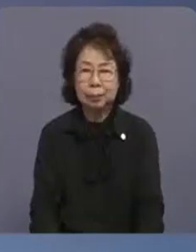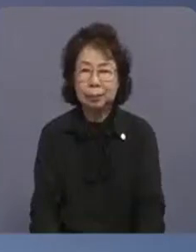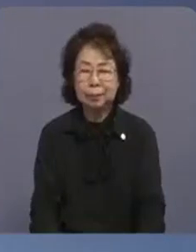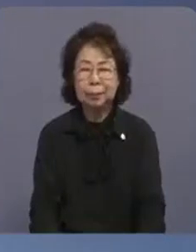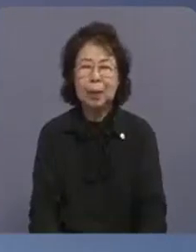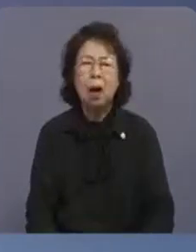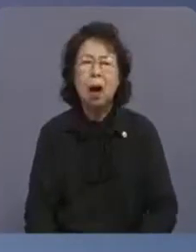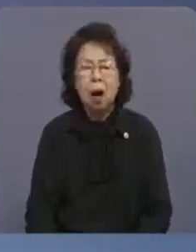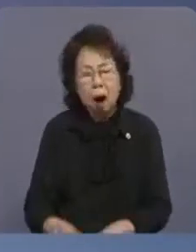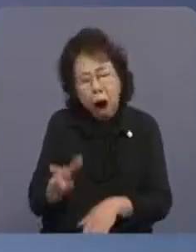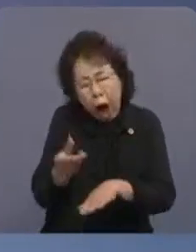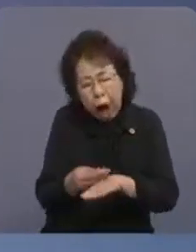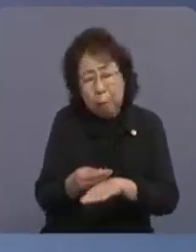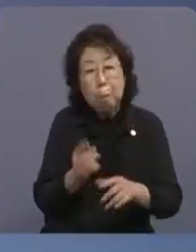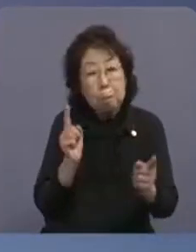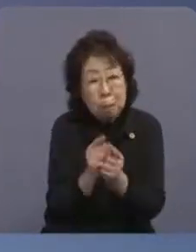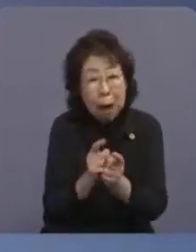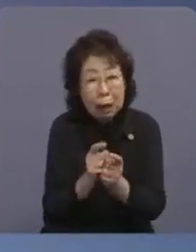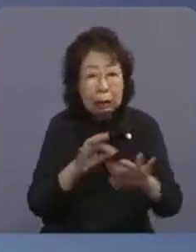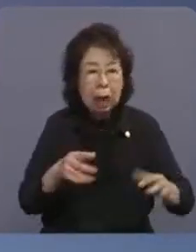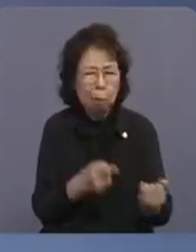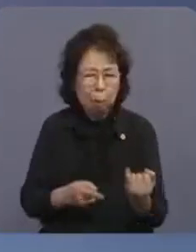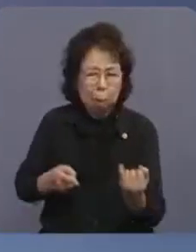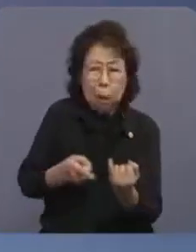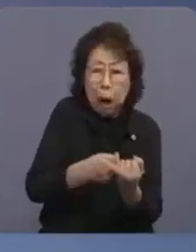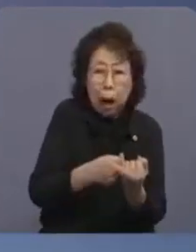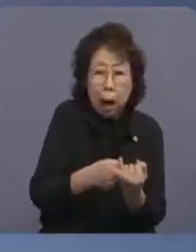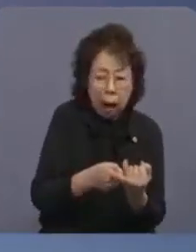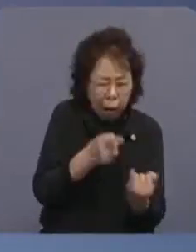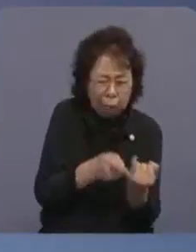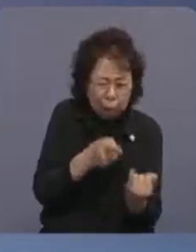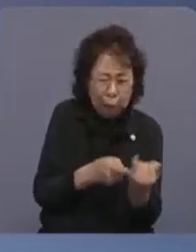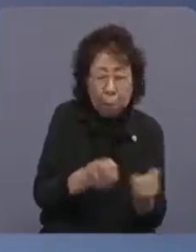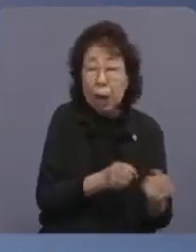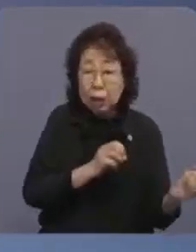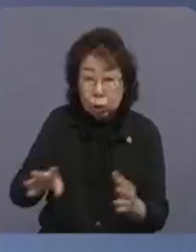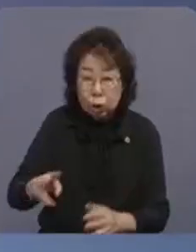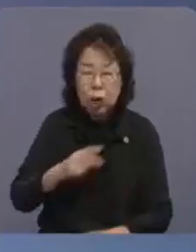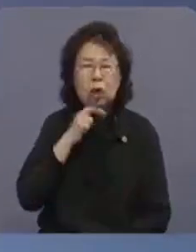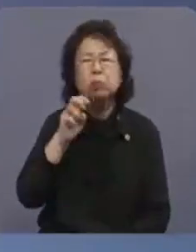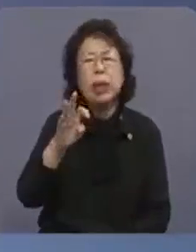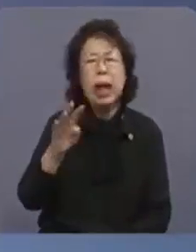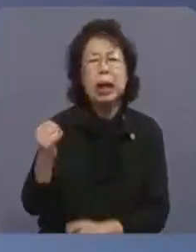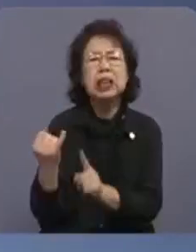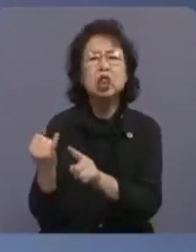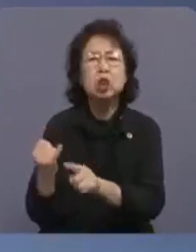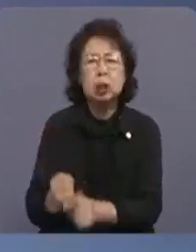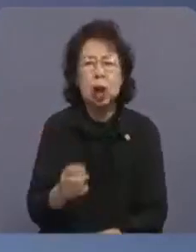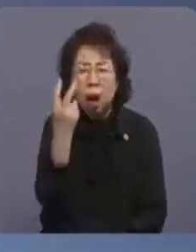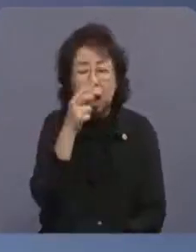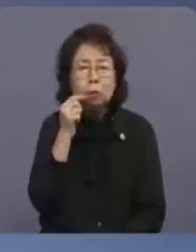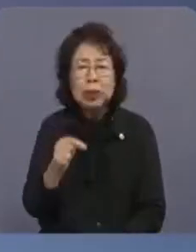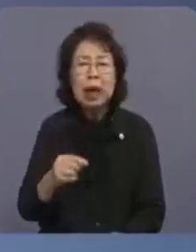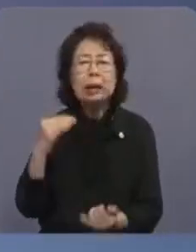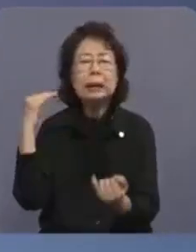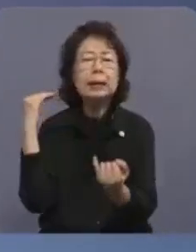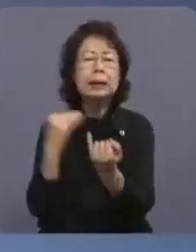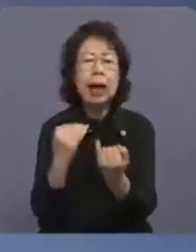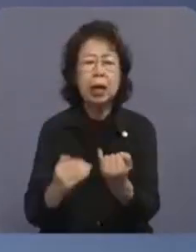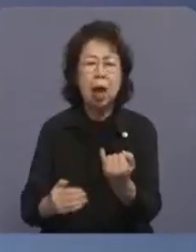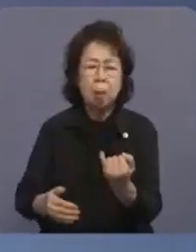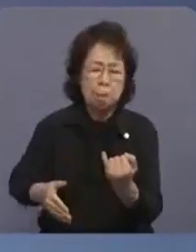과외 앱으로 알게 된 또래 여성을 잔인하게 살해하고 시신을 훼손한 24살 정유정 검찰이 사형을